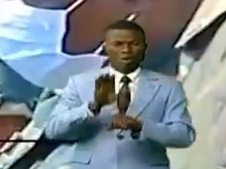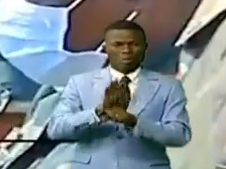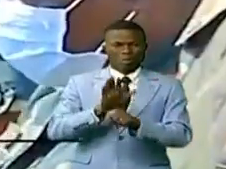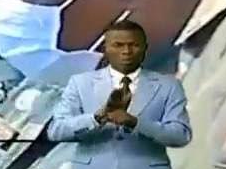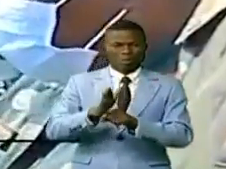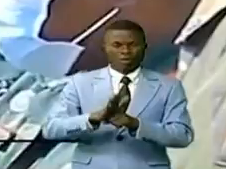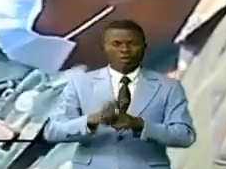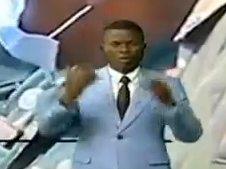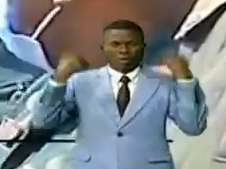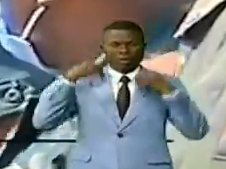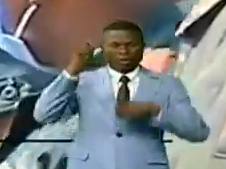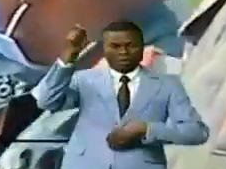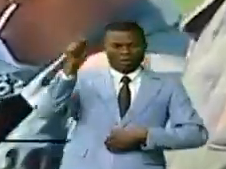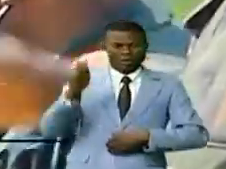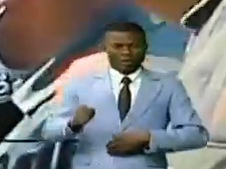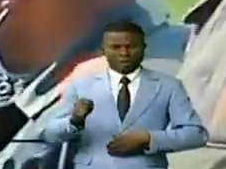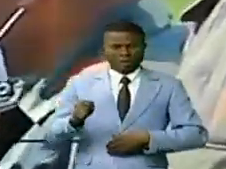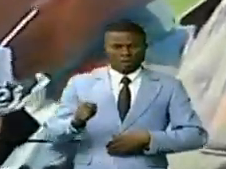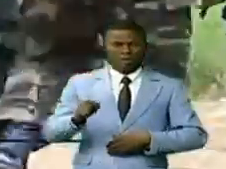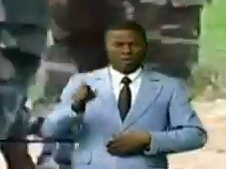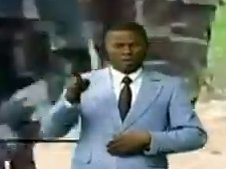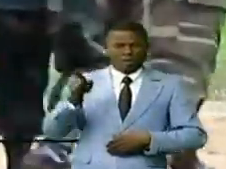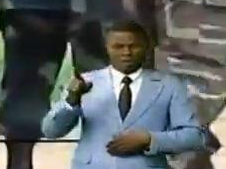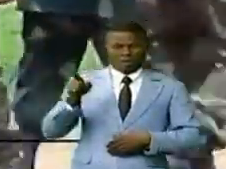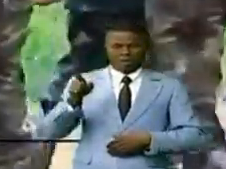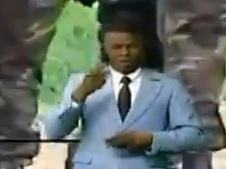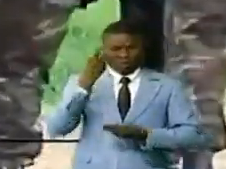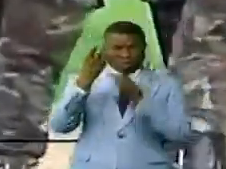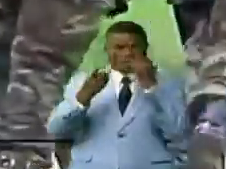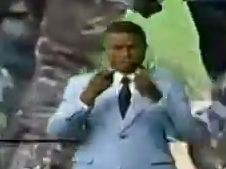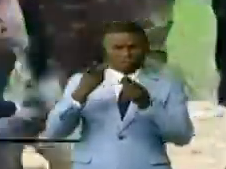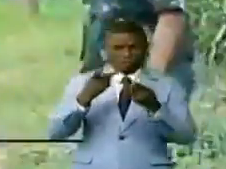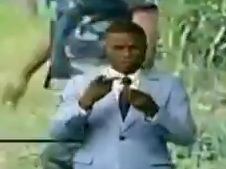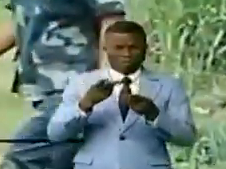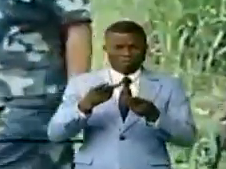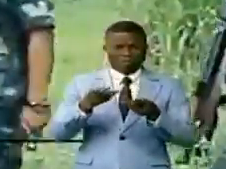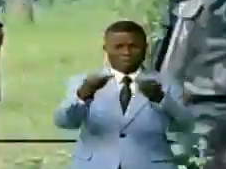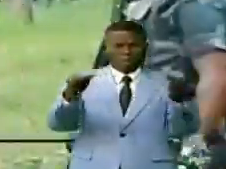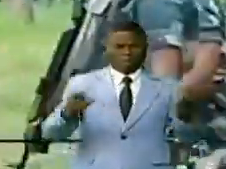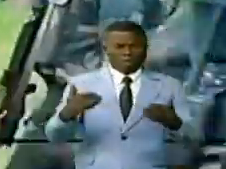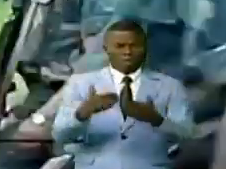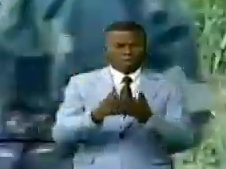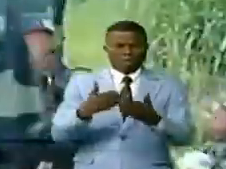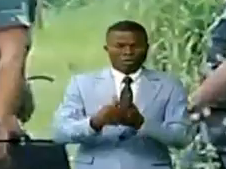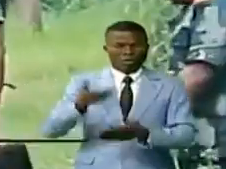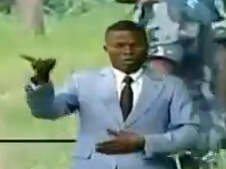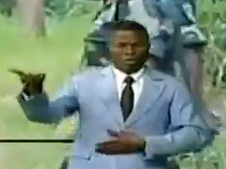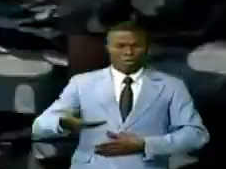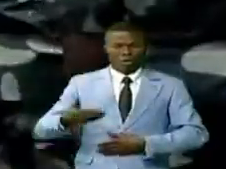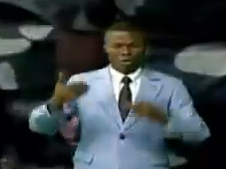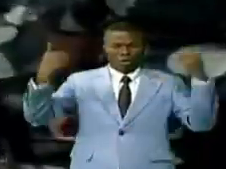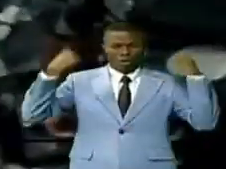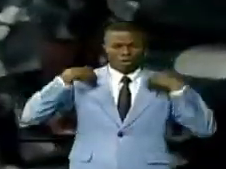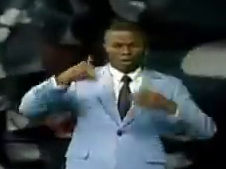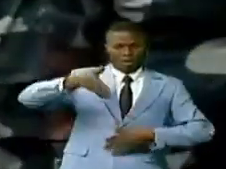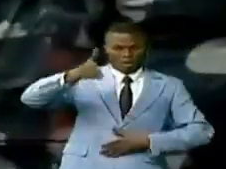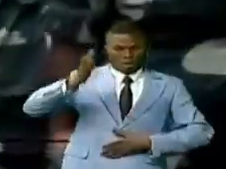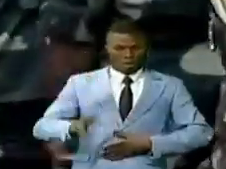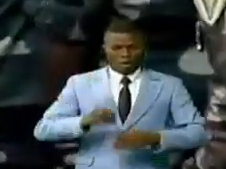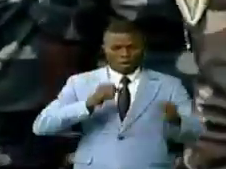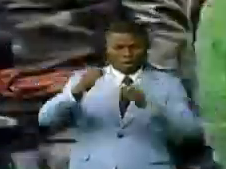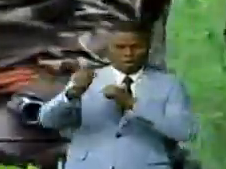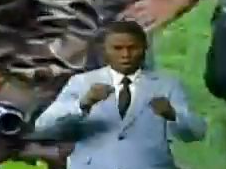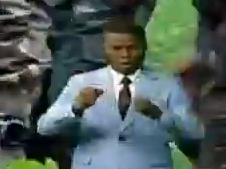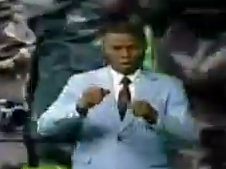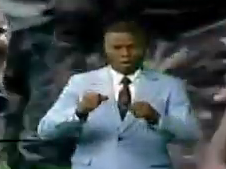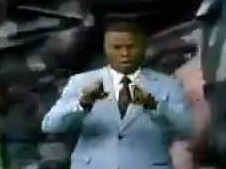général d'armée Mbala Mousse et ses Célestins a visité le nouveau camp qui accueillera le troupe commando spécialiste en combat de